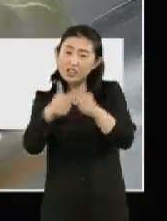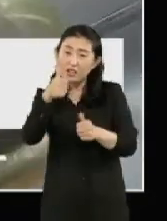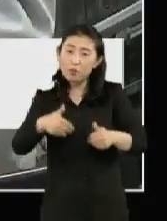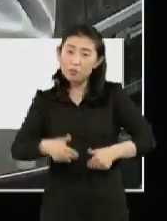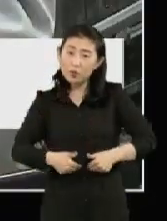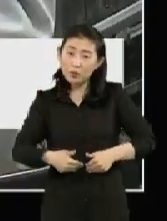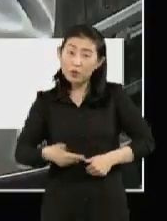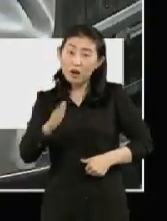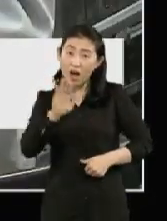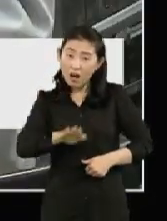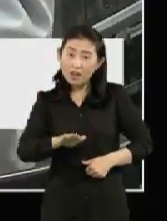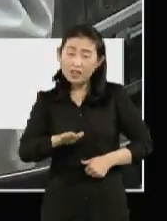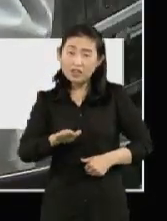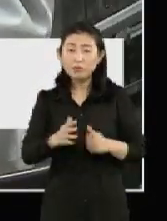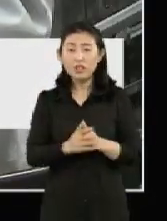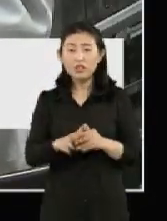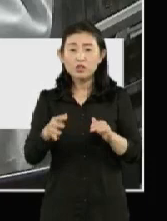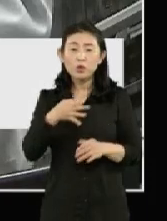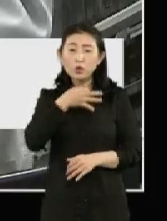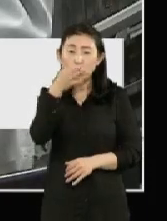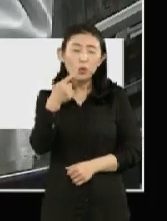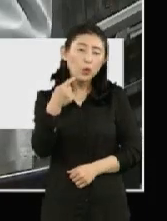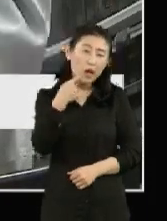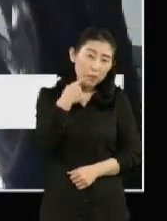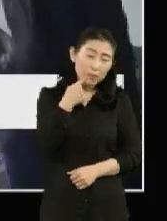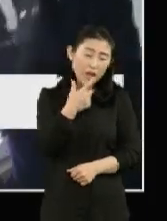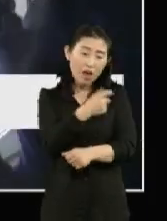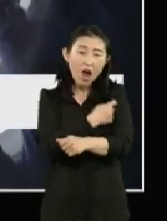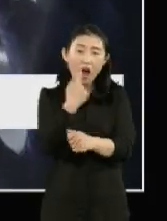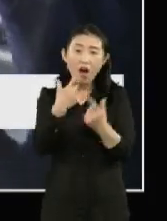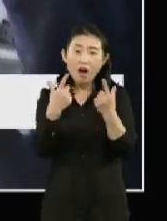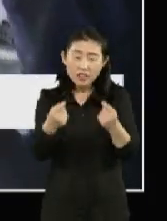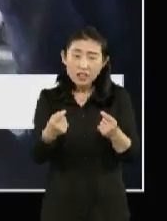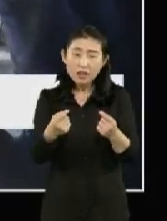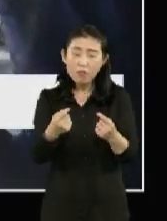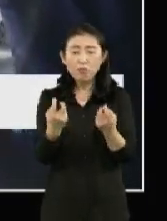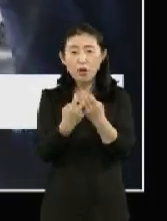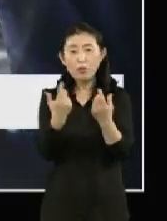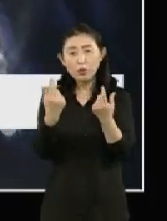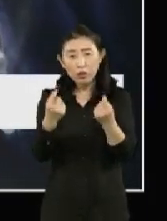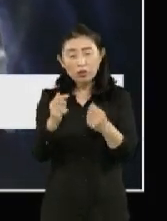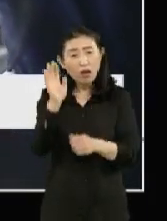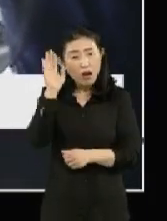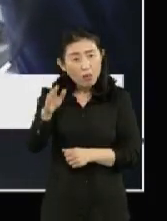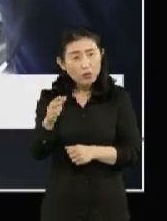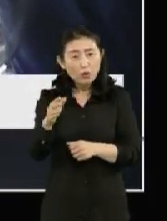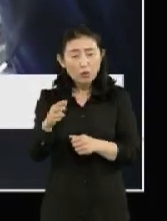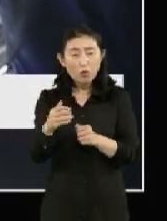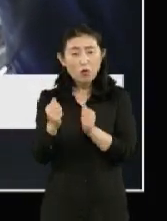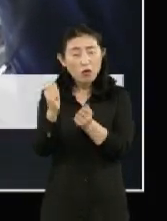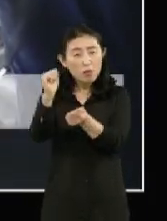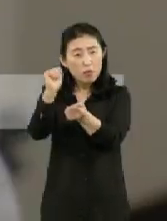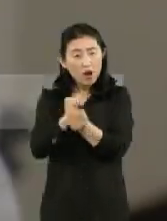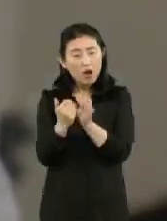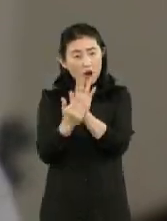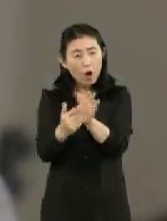백신에서 입증이 되었듯이 그 원리는 다 같기 때문에 어느 정도 유효성이 나타나지 않을까 그렇게 기대를 하고